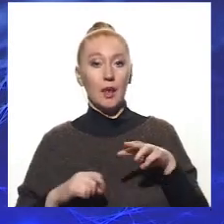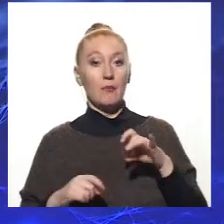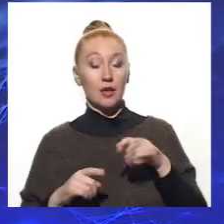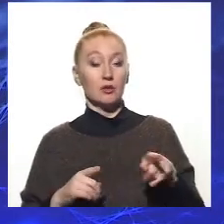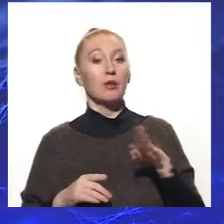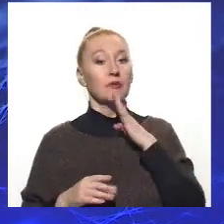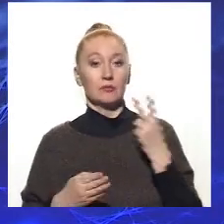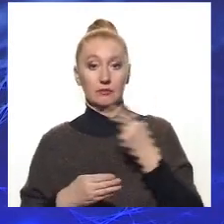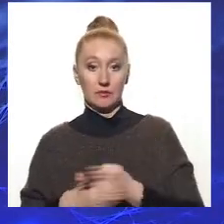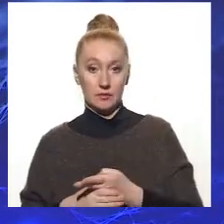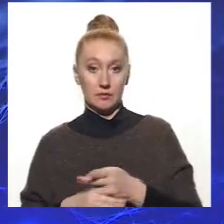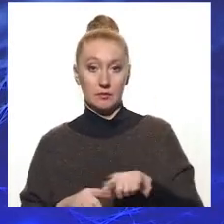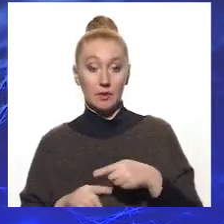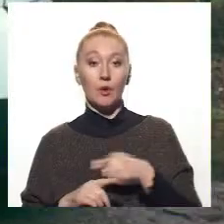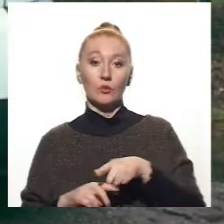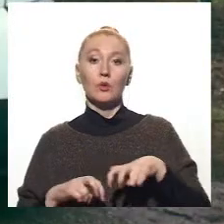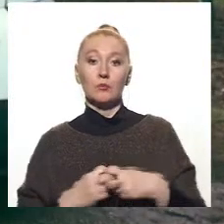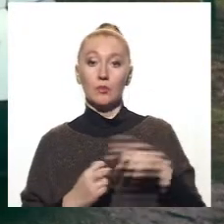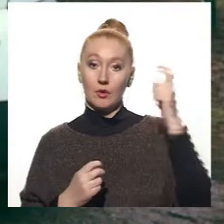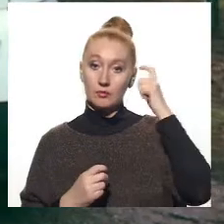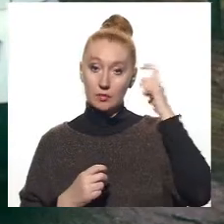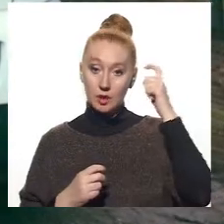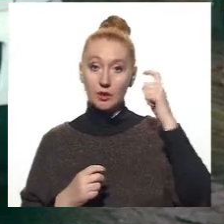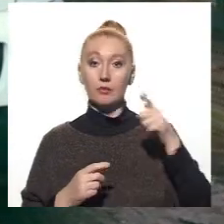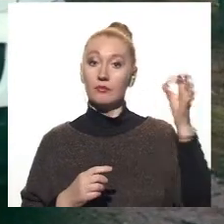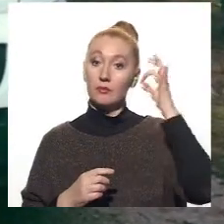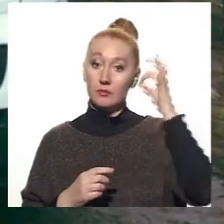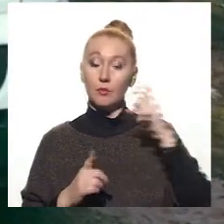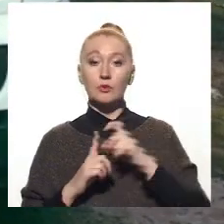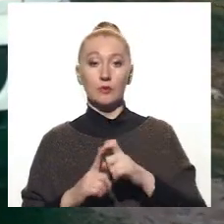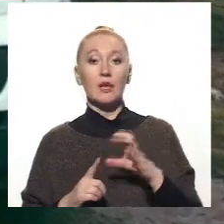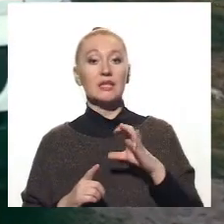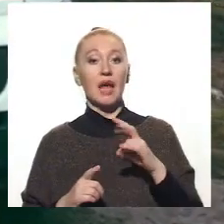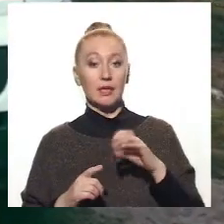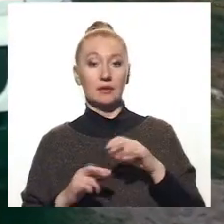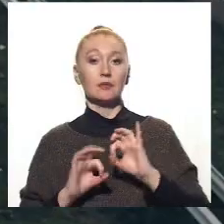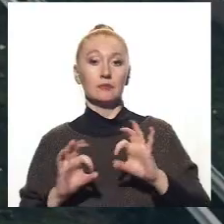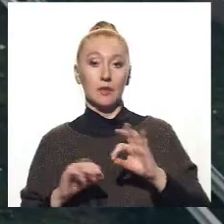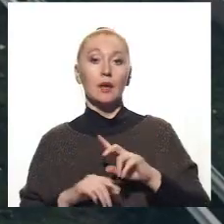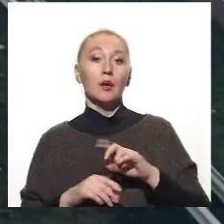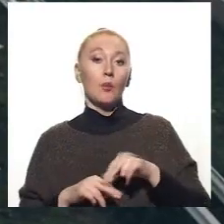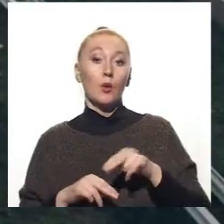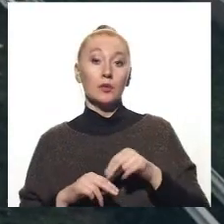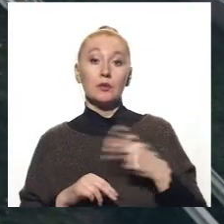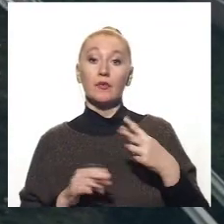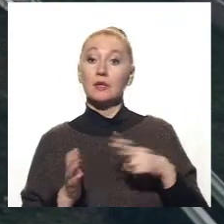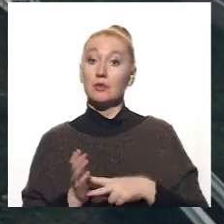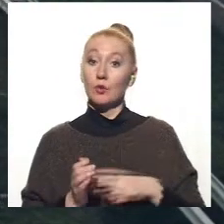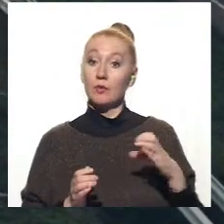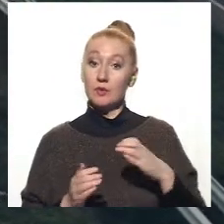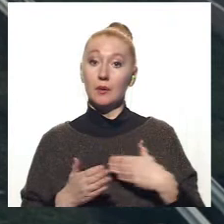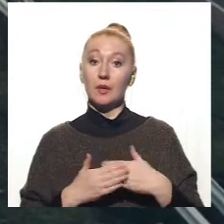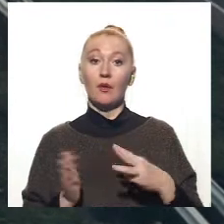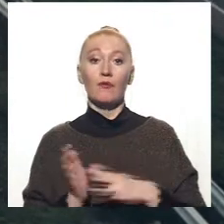де перебуває травмована. У неї перелом основи черепу. Нагадаю, за словами Аліни Стадник, речниці міської поліції, 27 січня